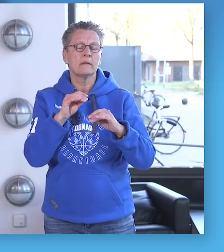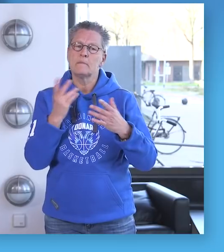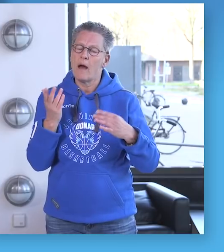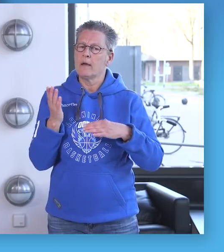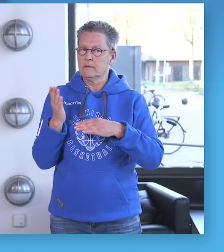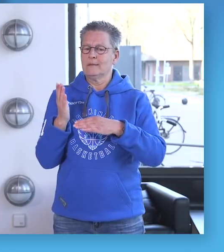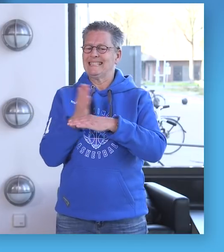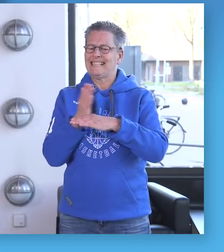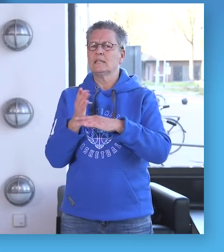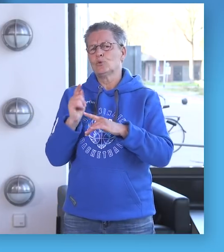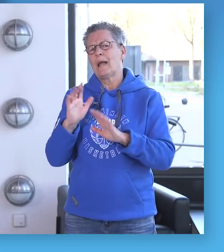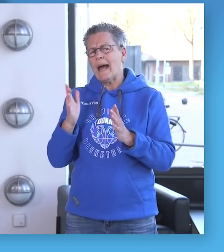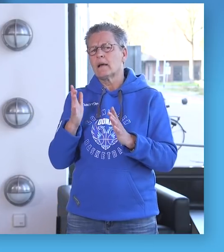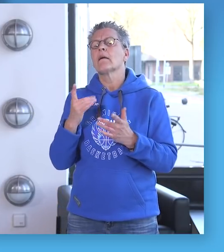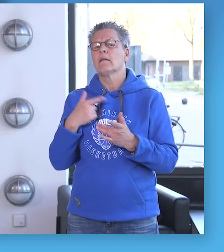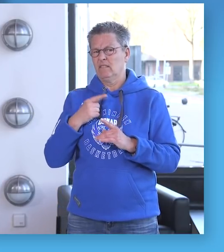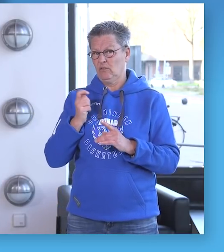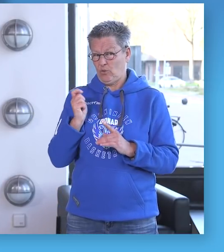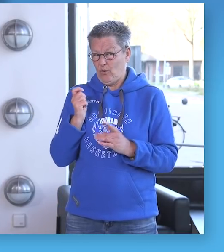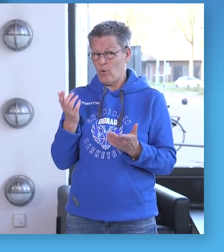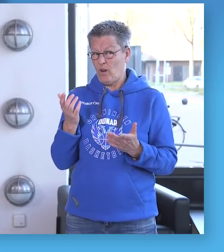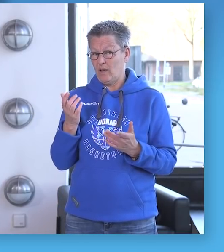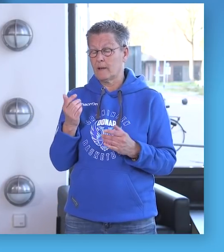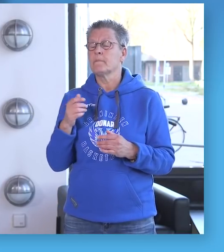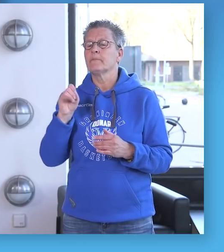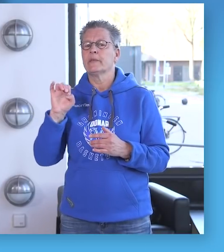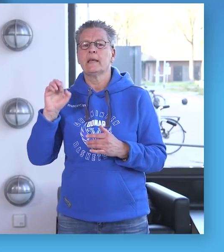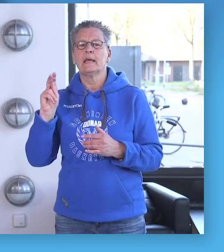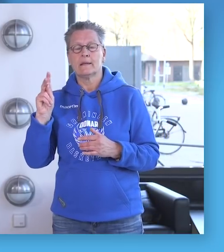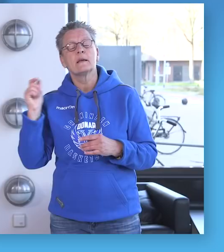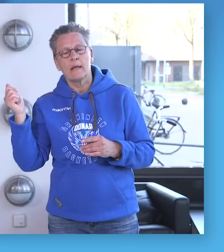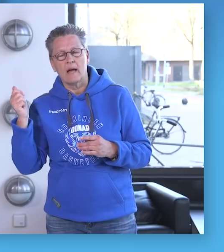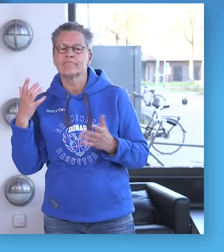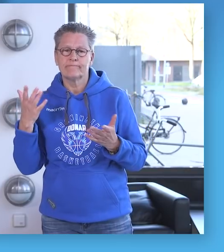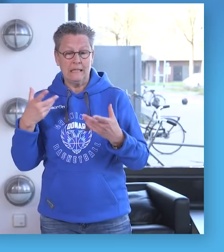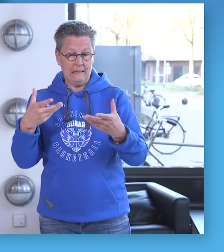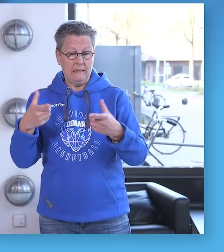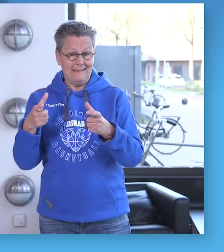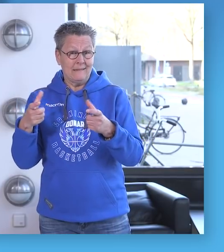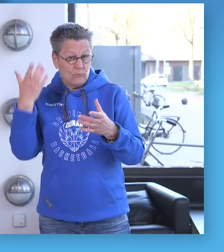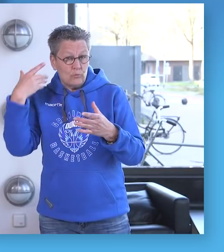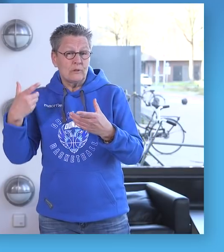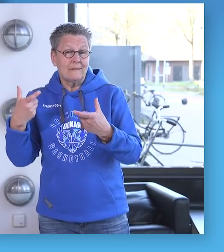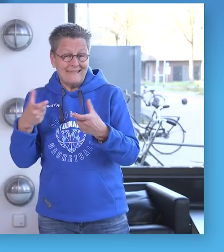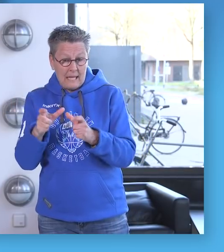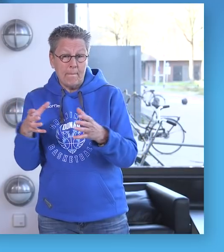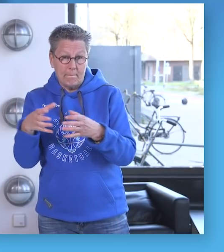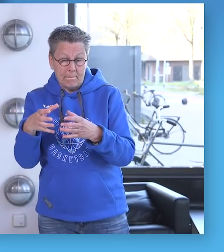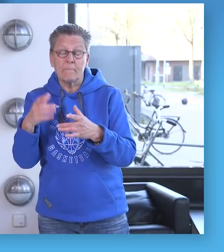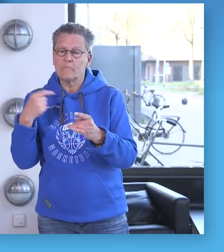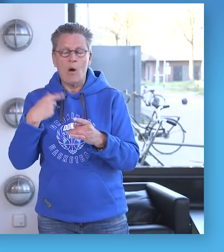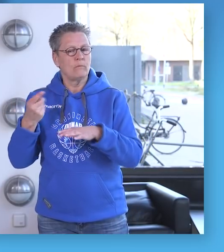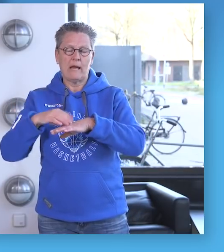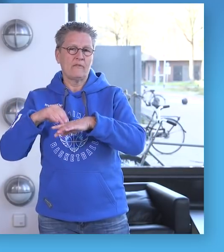vroeg? Ja, voor het team wat we hadden en voor de onervarenheid die we hadden, hadden we eigenlijk een